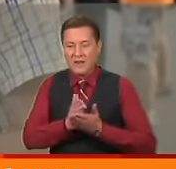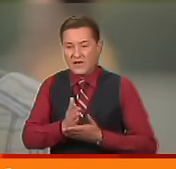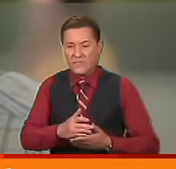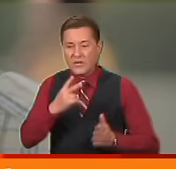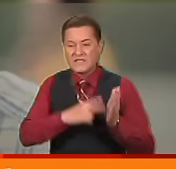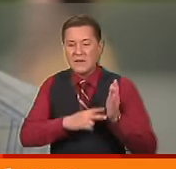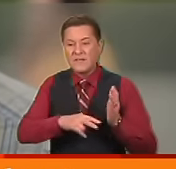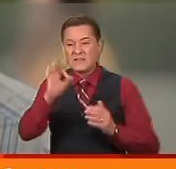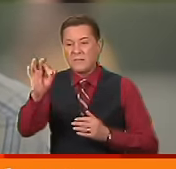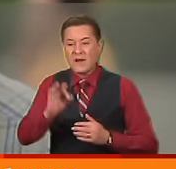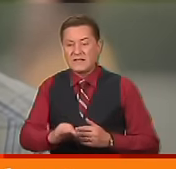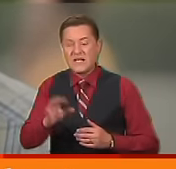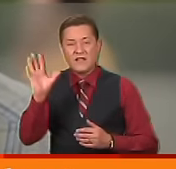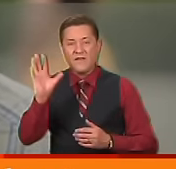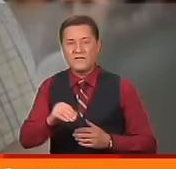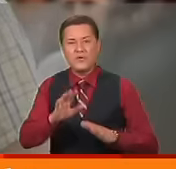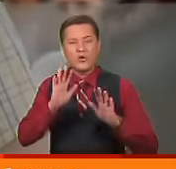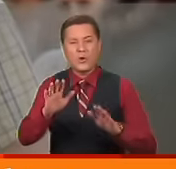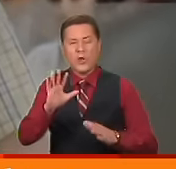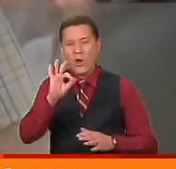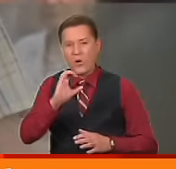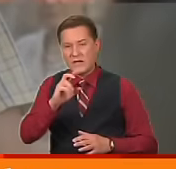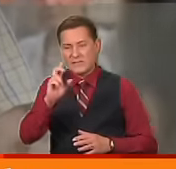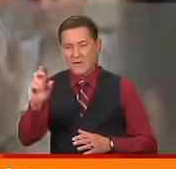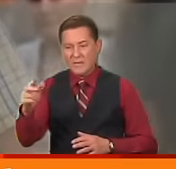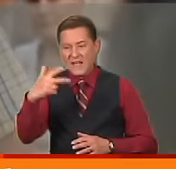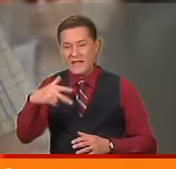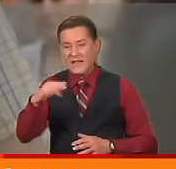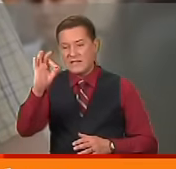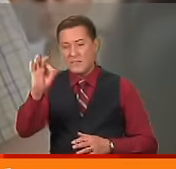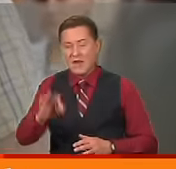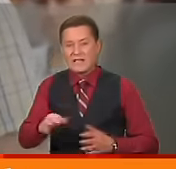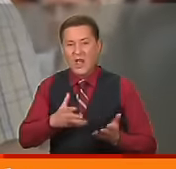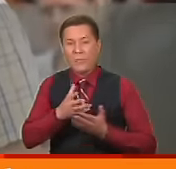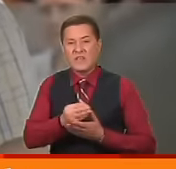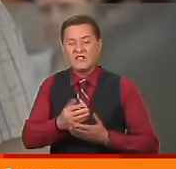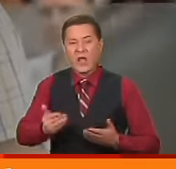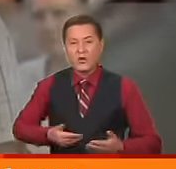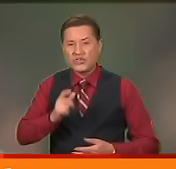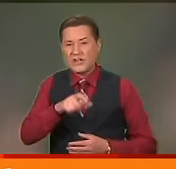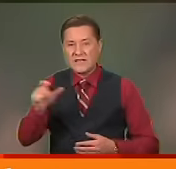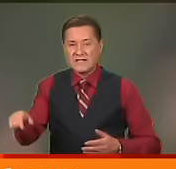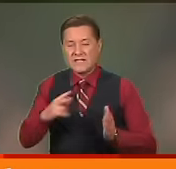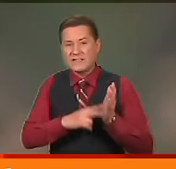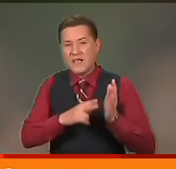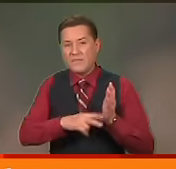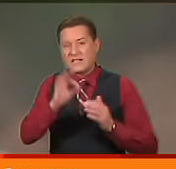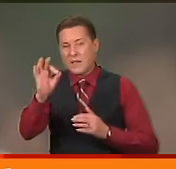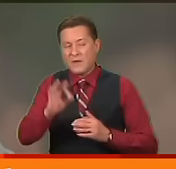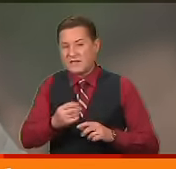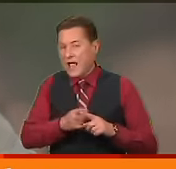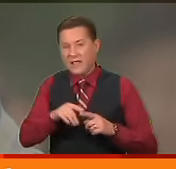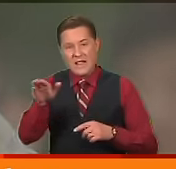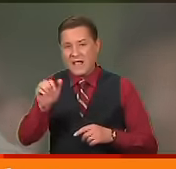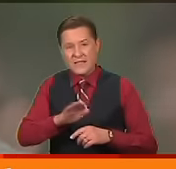70% софинансирования только у СББ и кооперативы. 30% оплачивают жильцы, 70% грантово. Это не кредит,